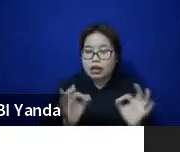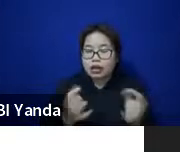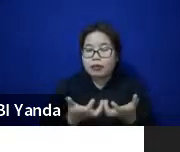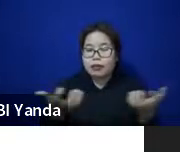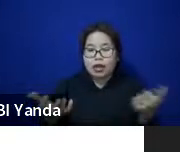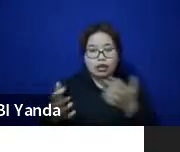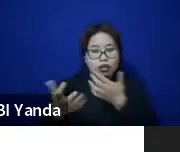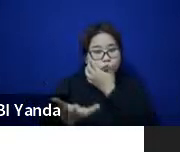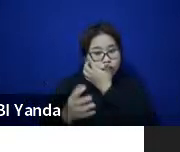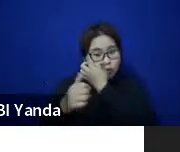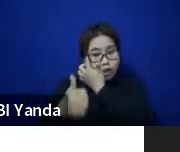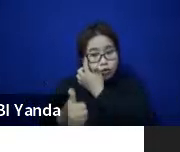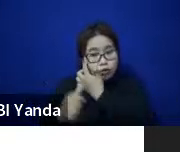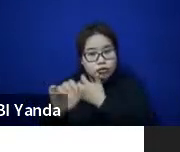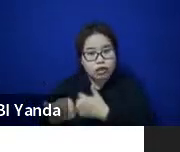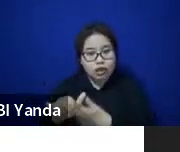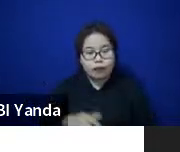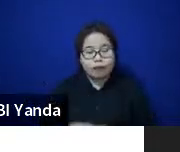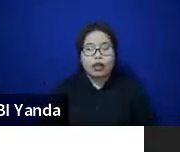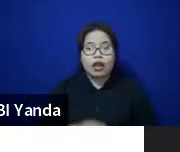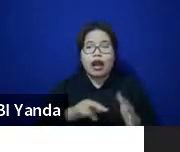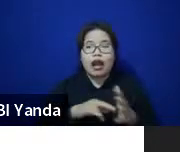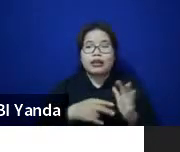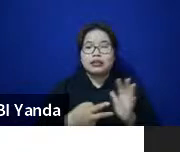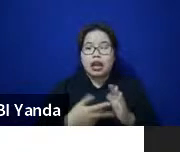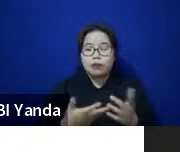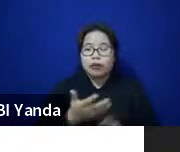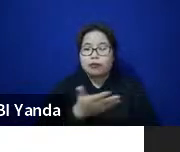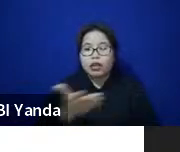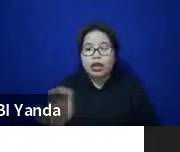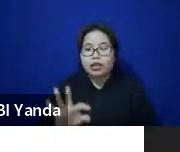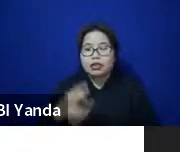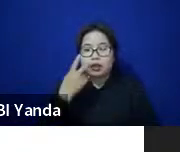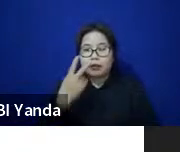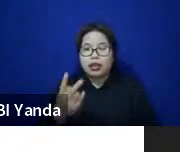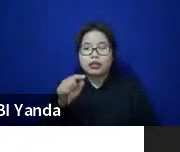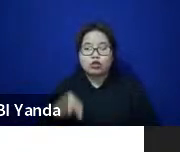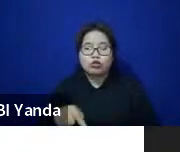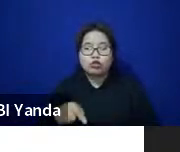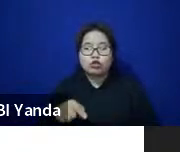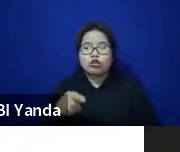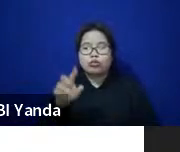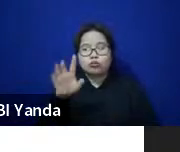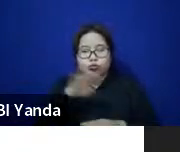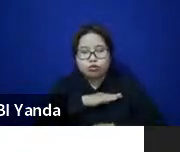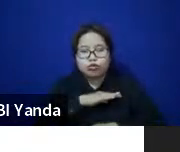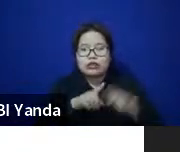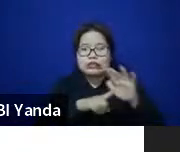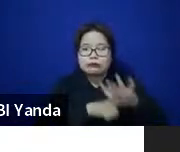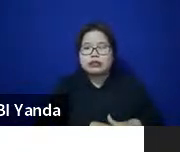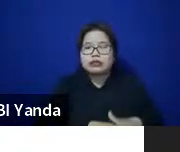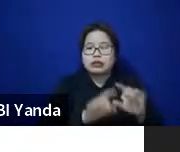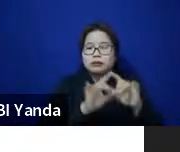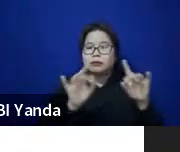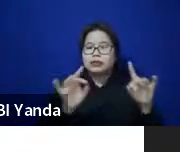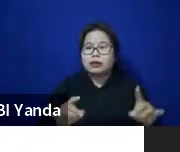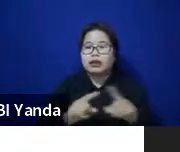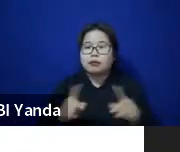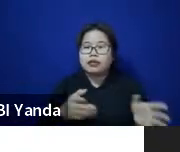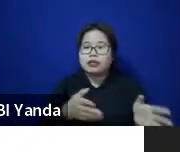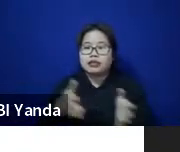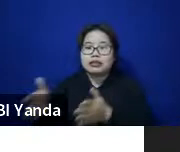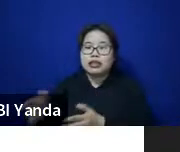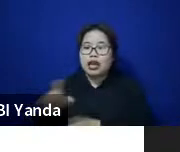mungkin bagus ya, tapi artinya mereka tidak melihat itu perlu didiskriminasi atau segala macam, tapi juga di sisi